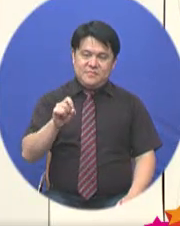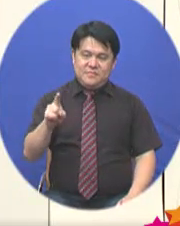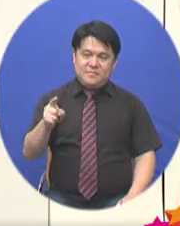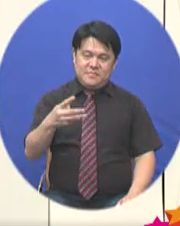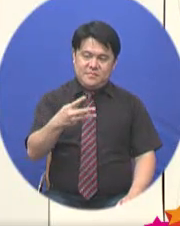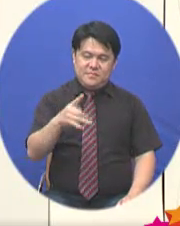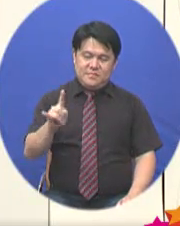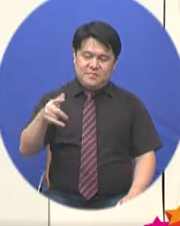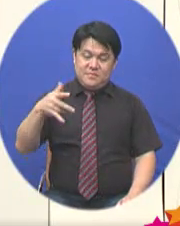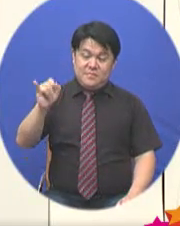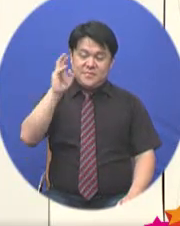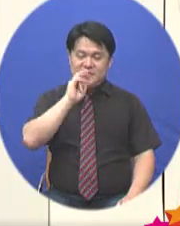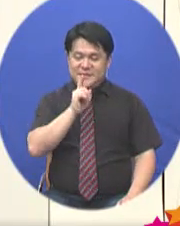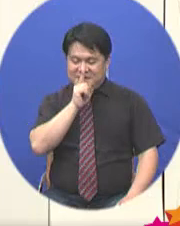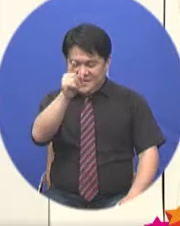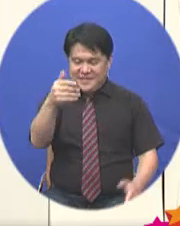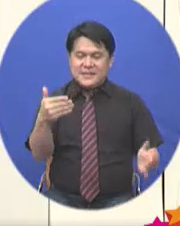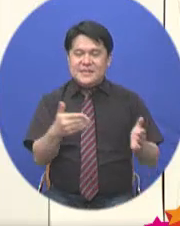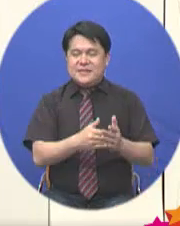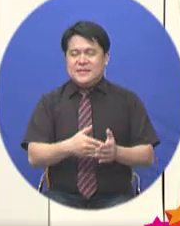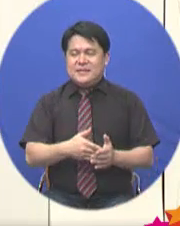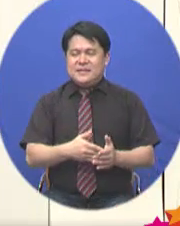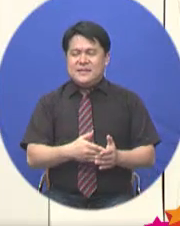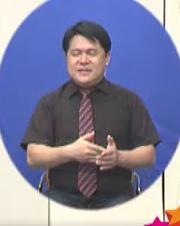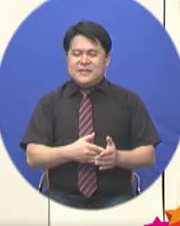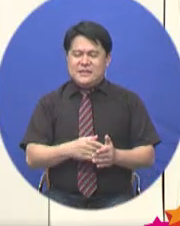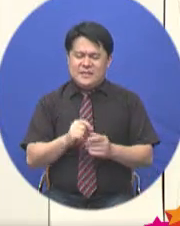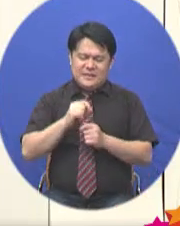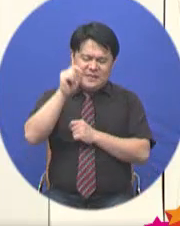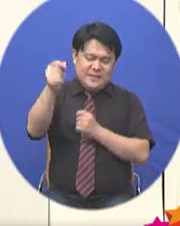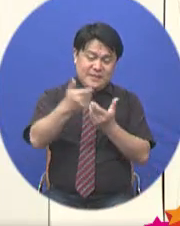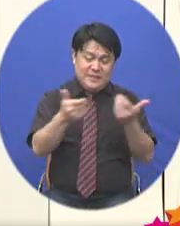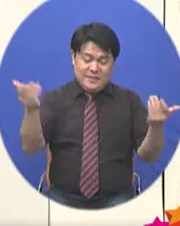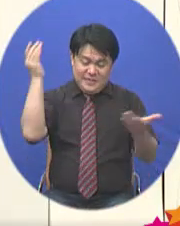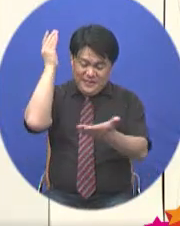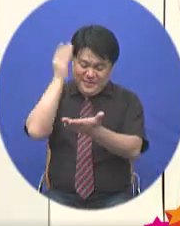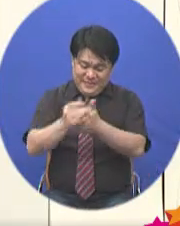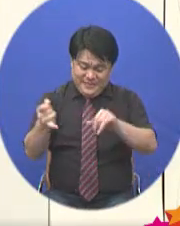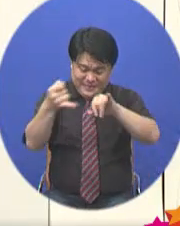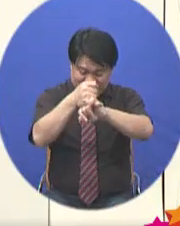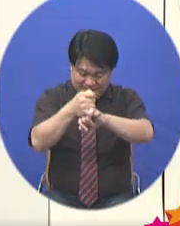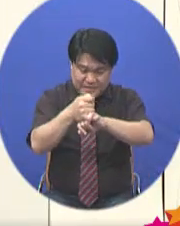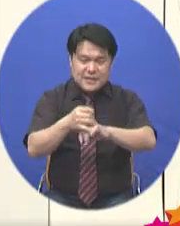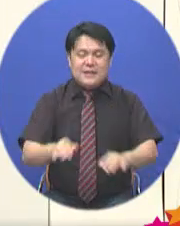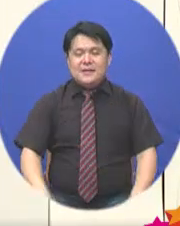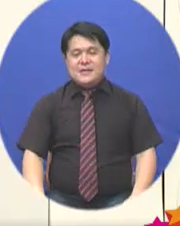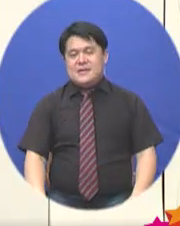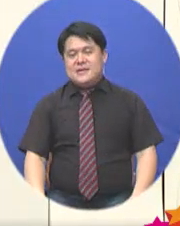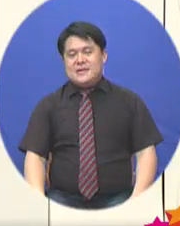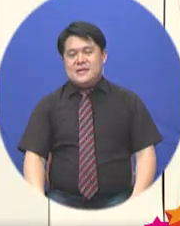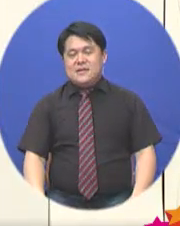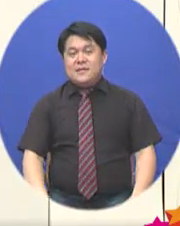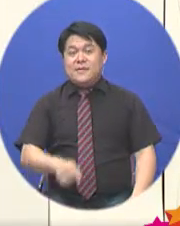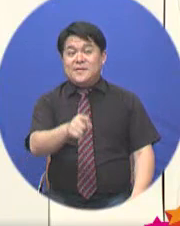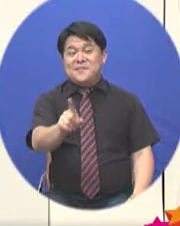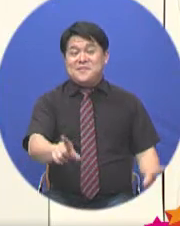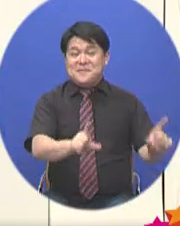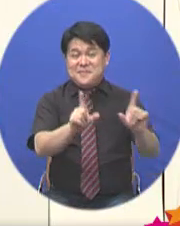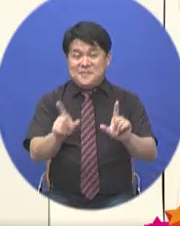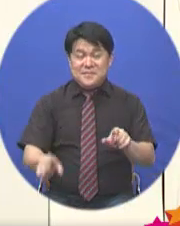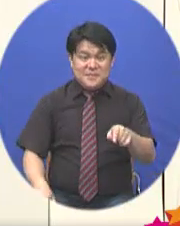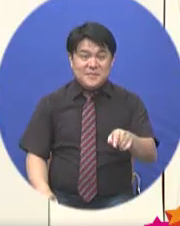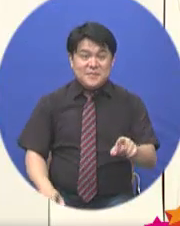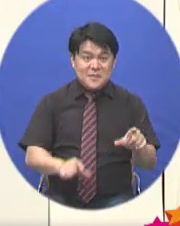엘레지. 언제까지나 헤어지지 말자고. 네. 네. 해운대 사시니까